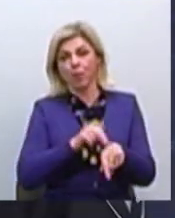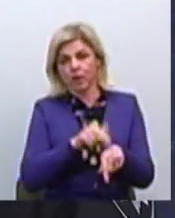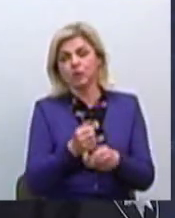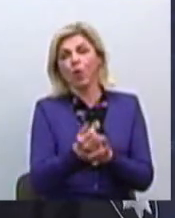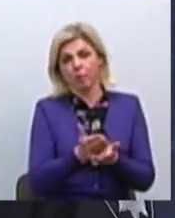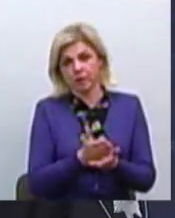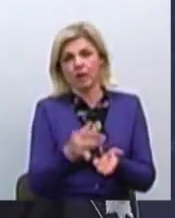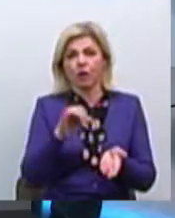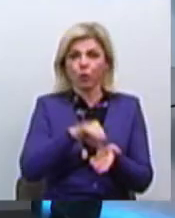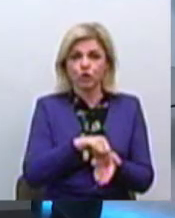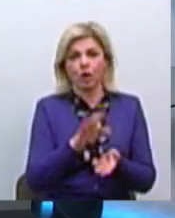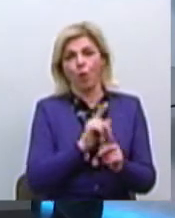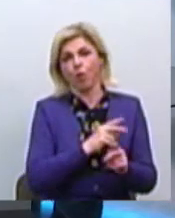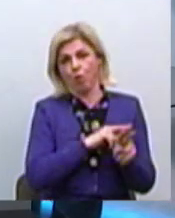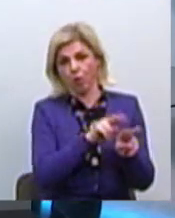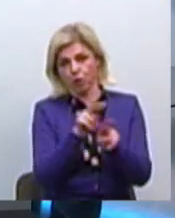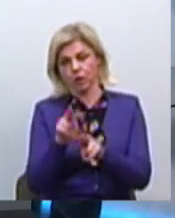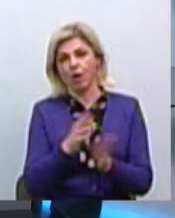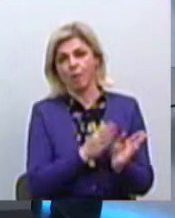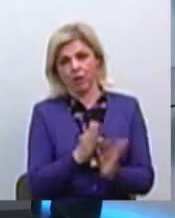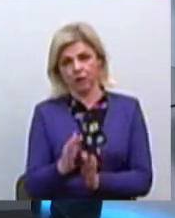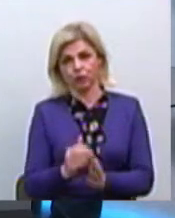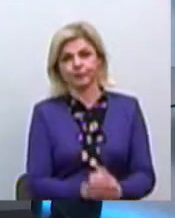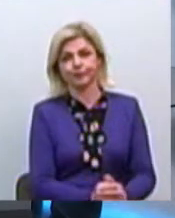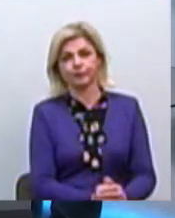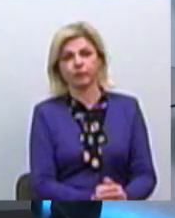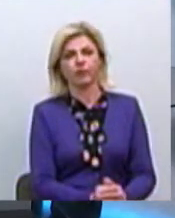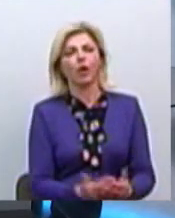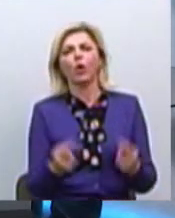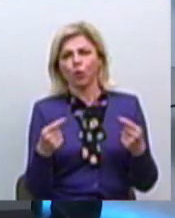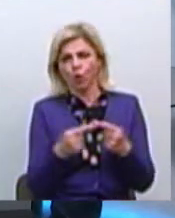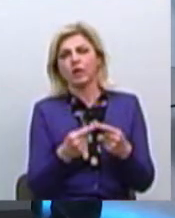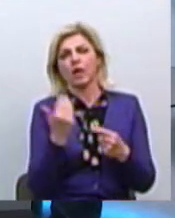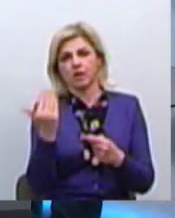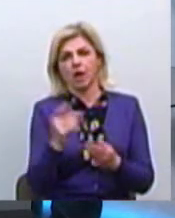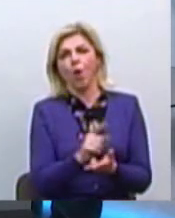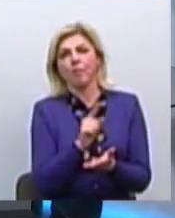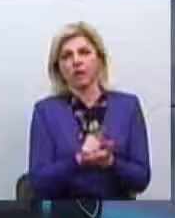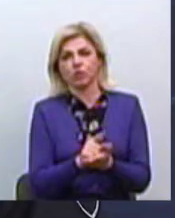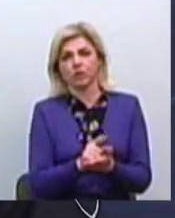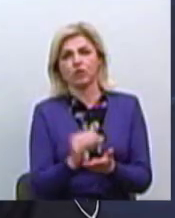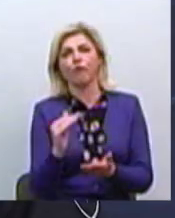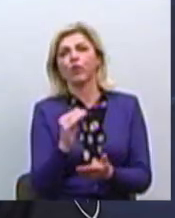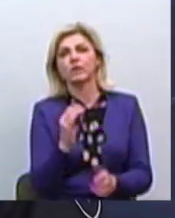забезпечувати і приймати участь в охороні публічного порядку. Які їх конкретні повноваження та функції?